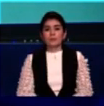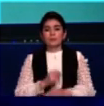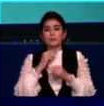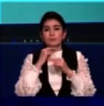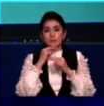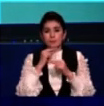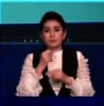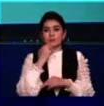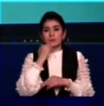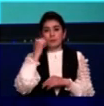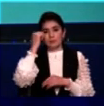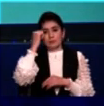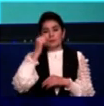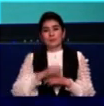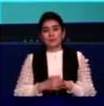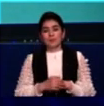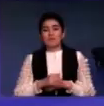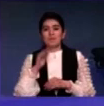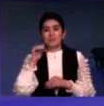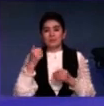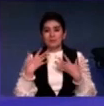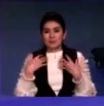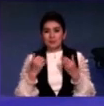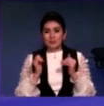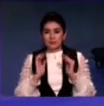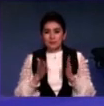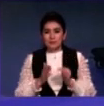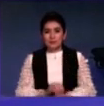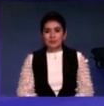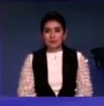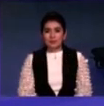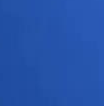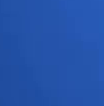E'tiboringiz uchun rahmat. Xayr, salomat bo'linglar.